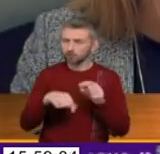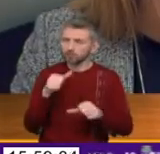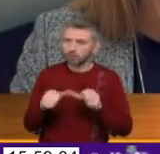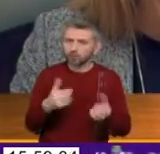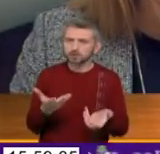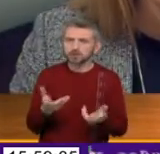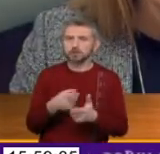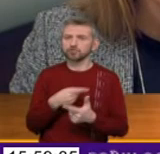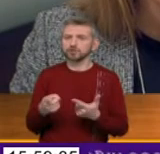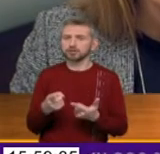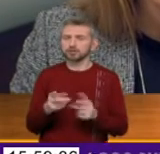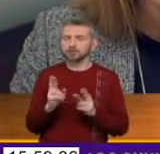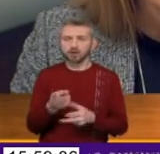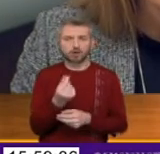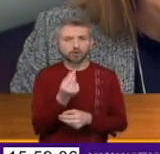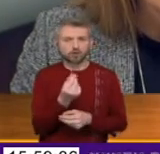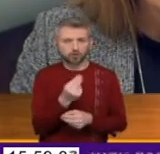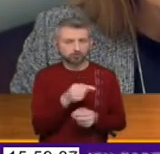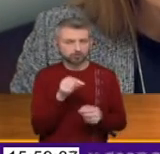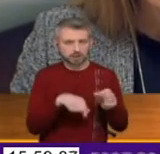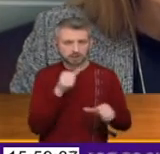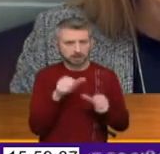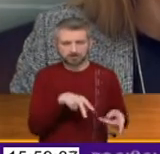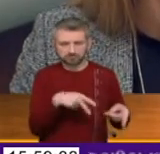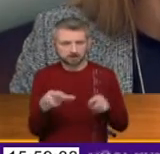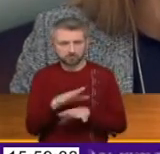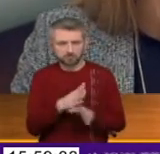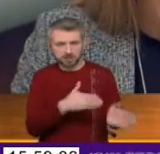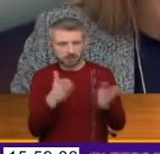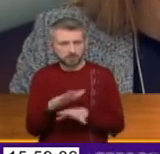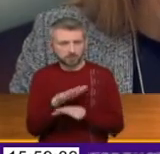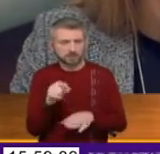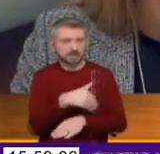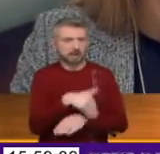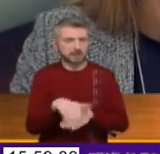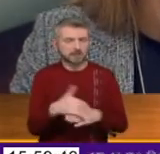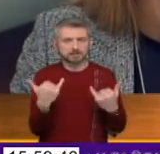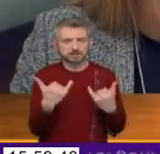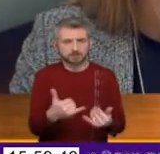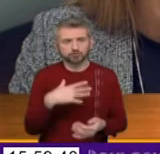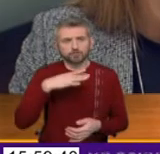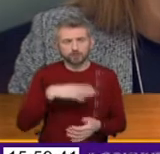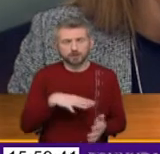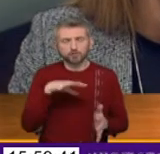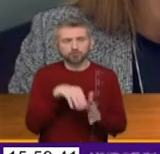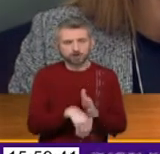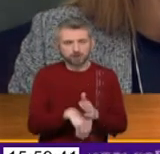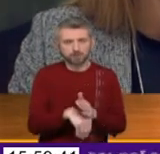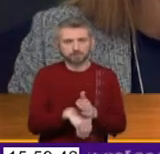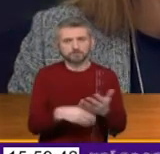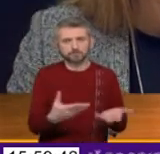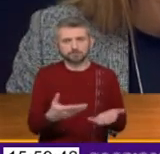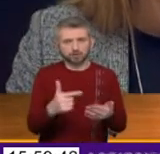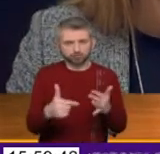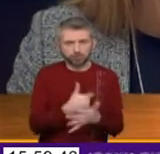році? Гроші не переходять на цей рік. Ці адреси зараз вже доводиться включати іншим. То